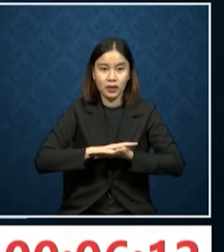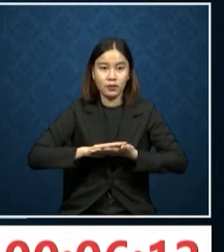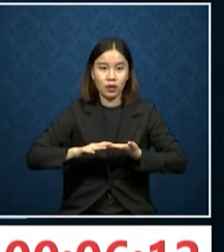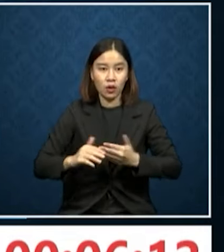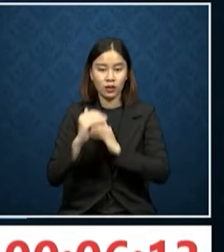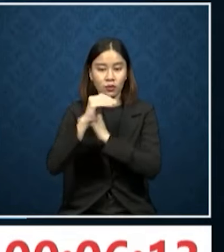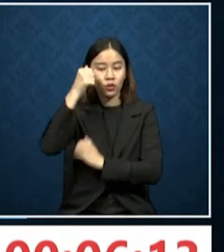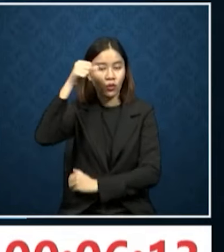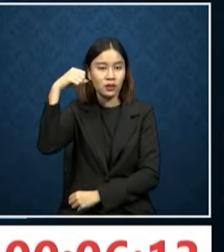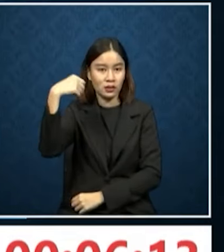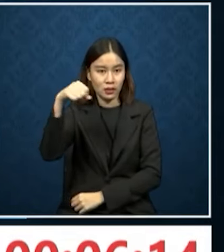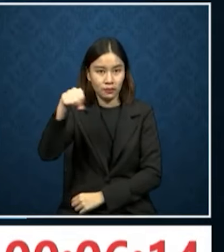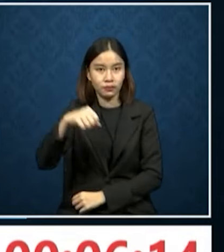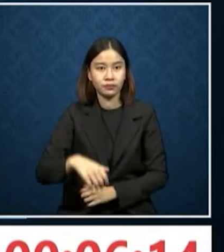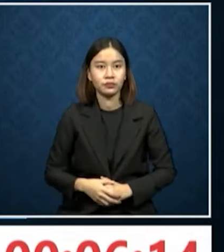ภายใน10วัน